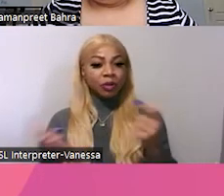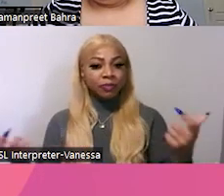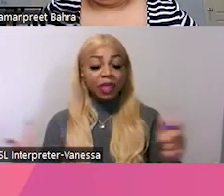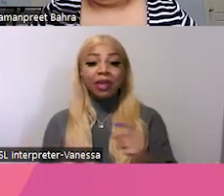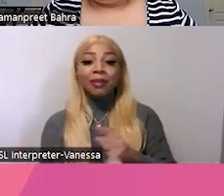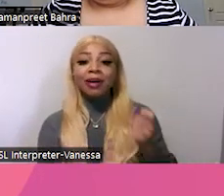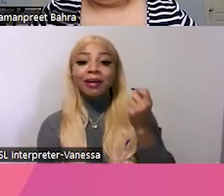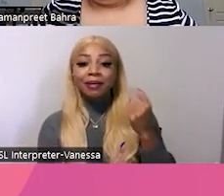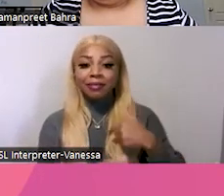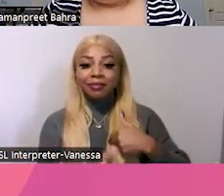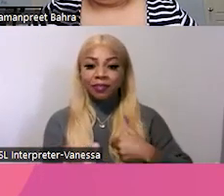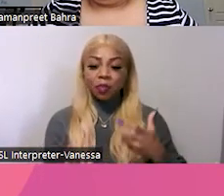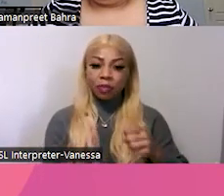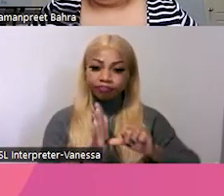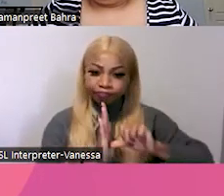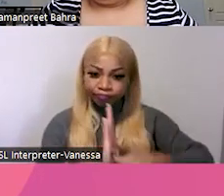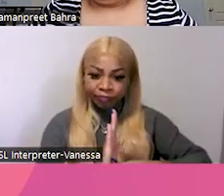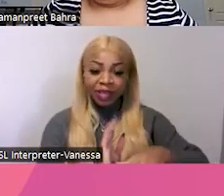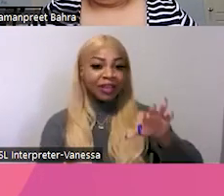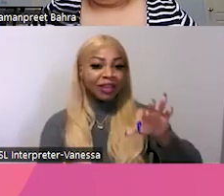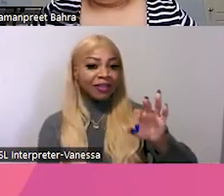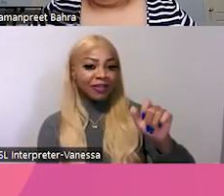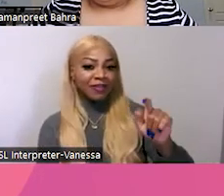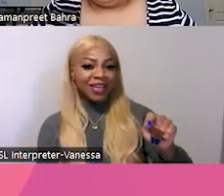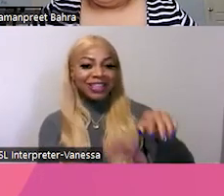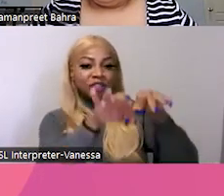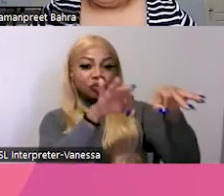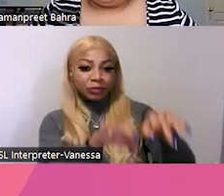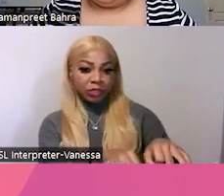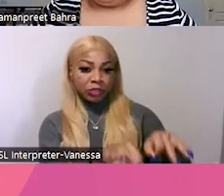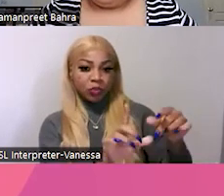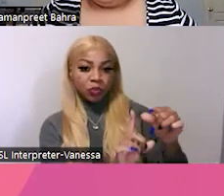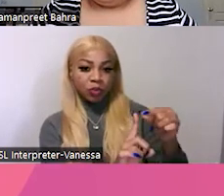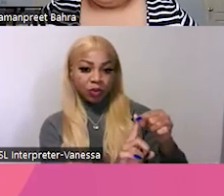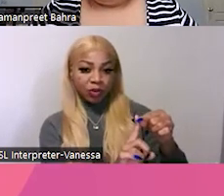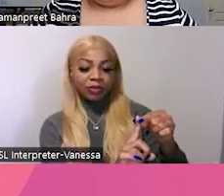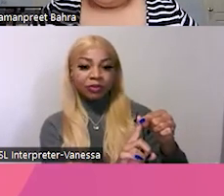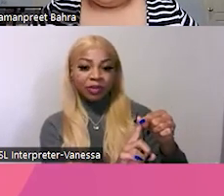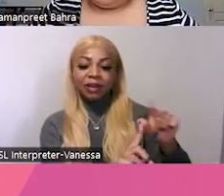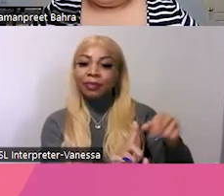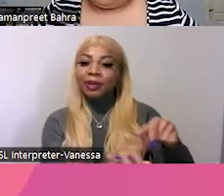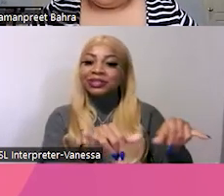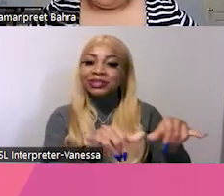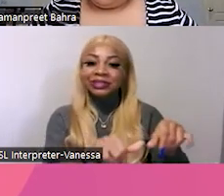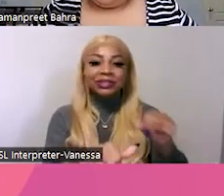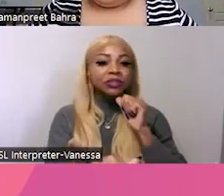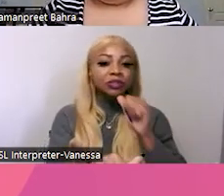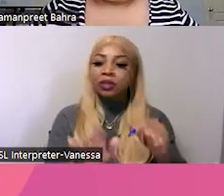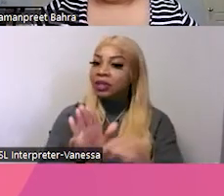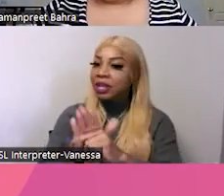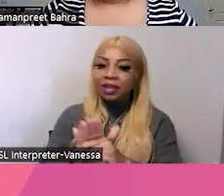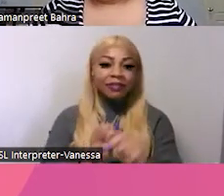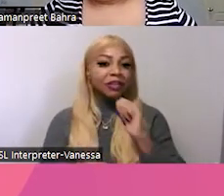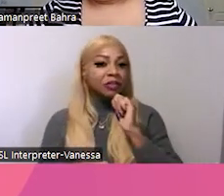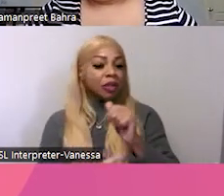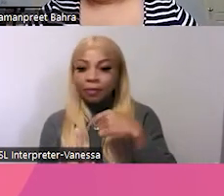nous, en tant que chercheuses dans le domaine de la corpulence, nous voulons répéter que le mot gros, c'est un adjectif, un descriptif de la grosseur d'un corps. Ce n'est pas